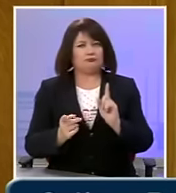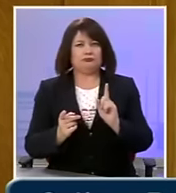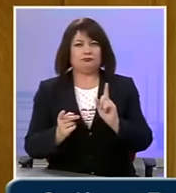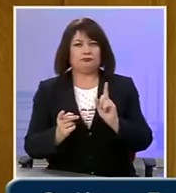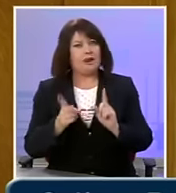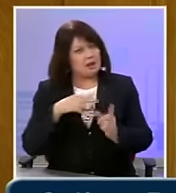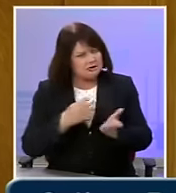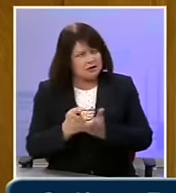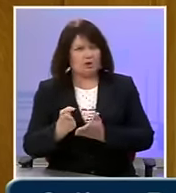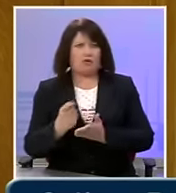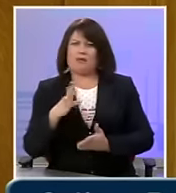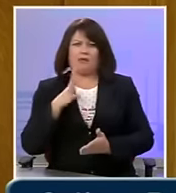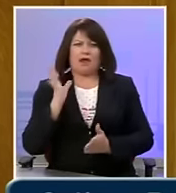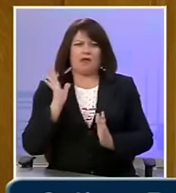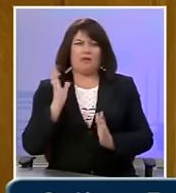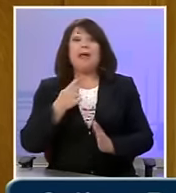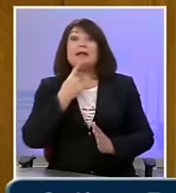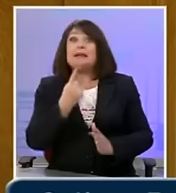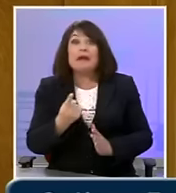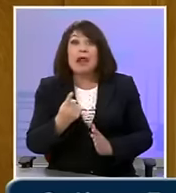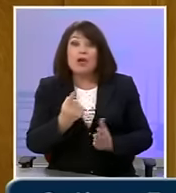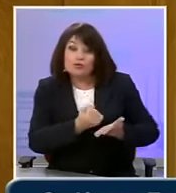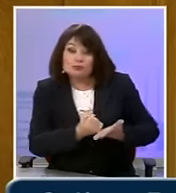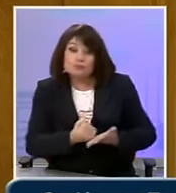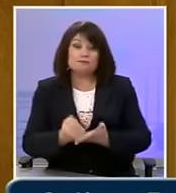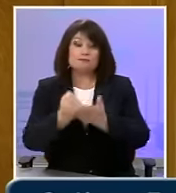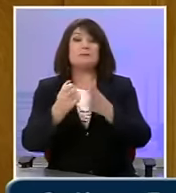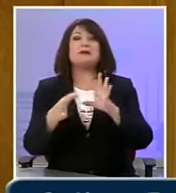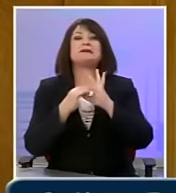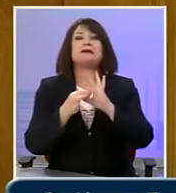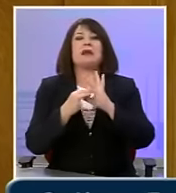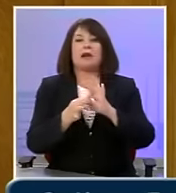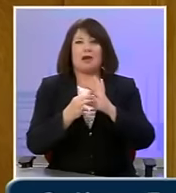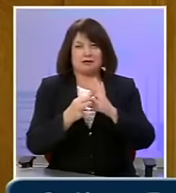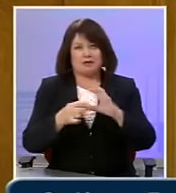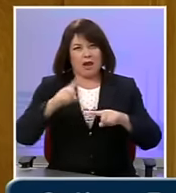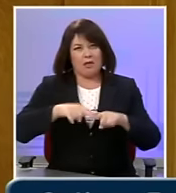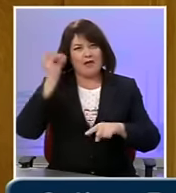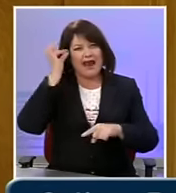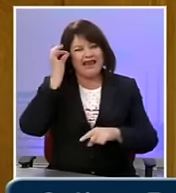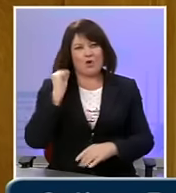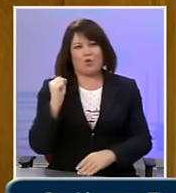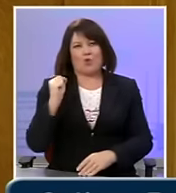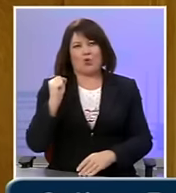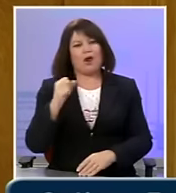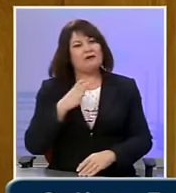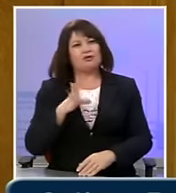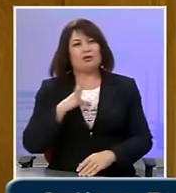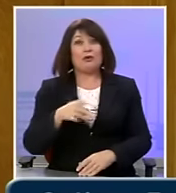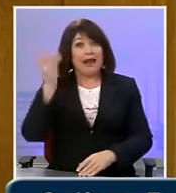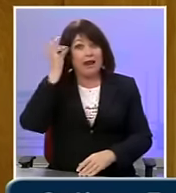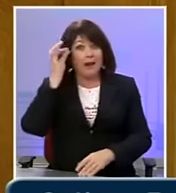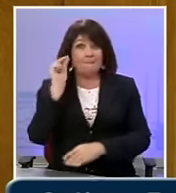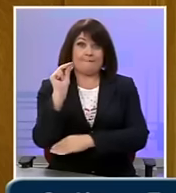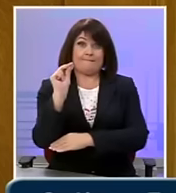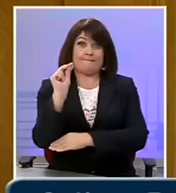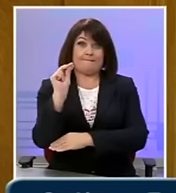Αυτό που εκφράζω είναι η στήριξη για μια συνεργασία ισχυρή. Η Γαλλία δεσμεύεται για